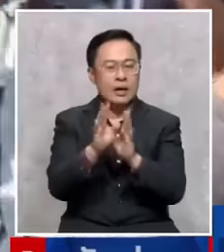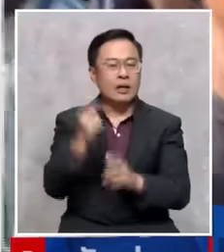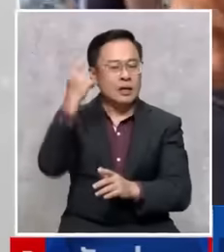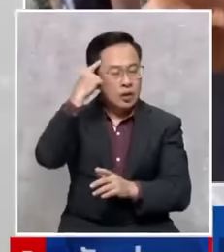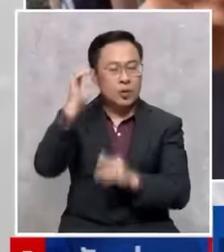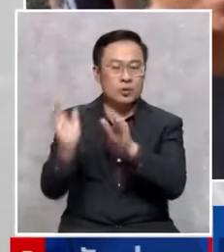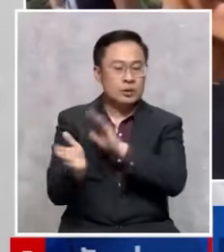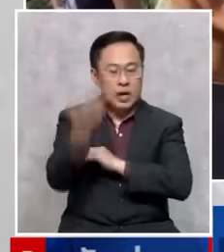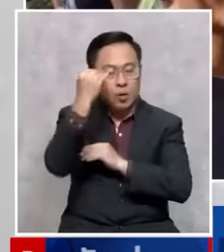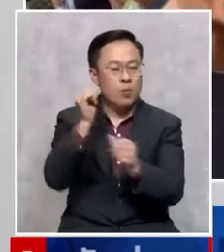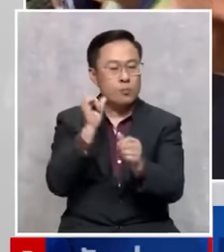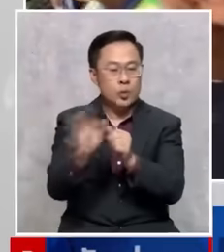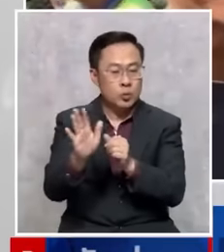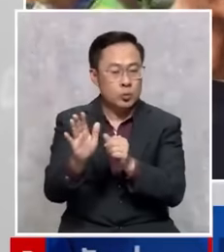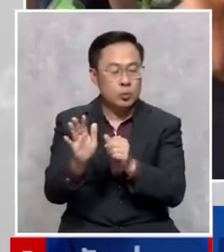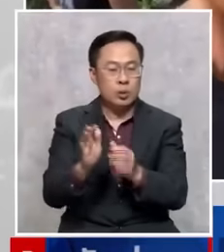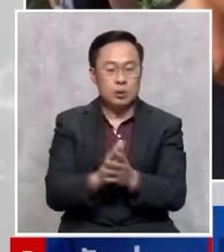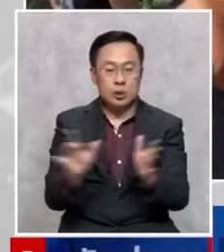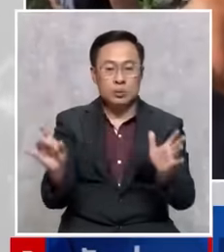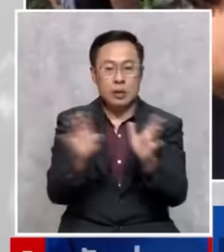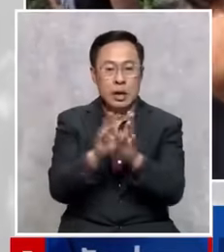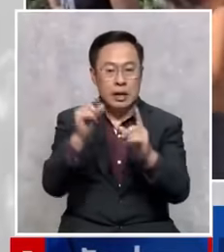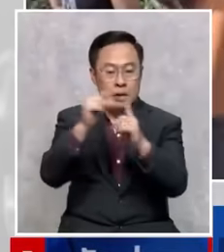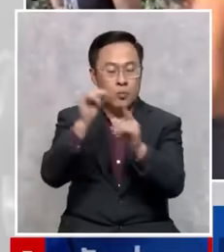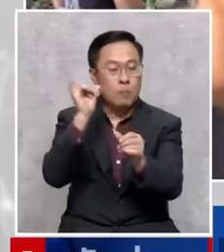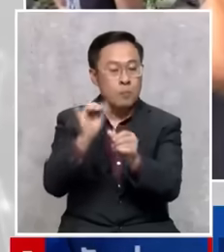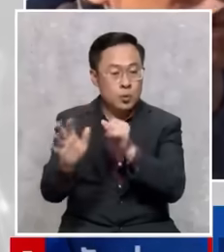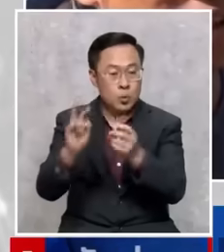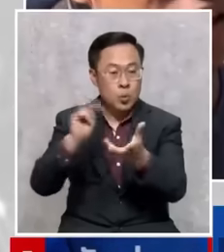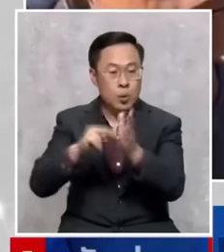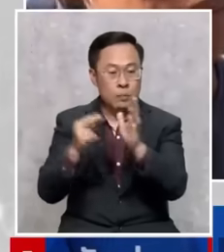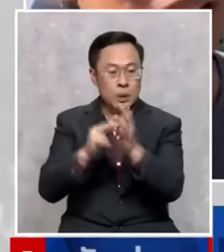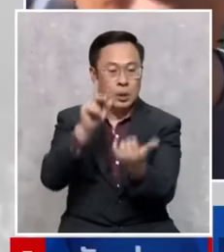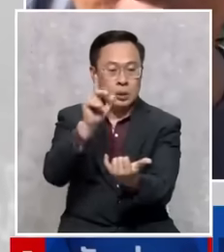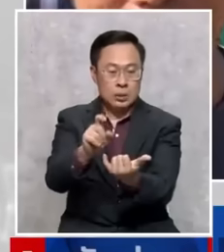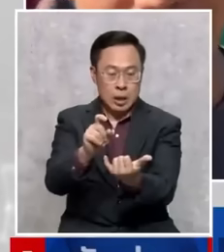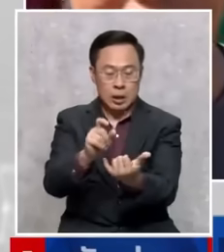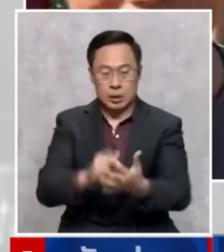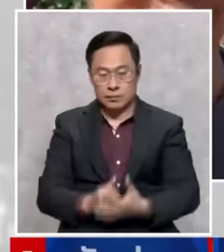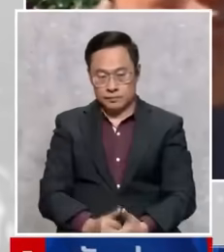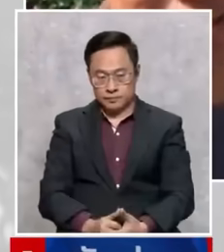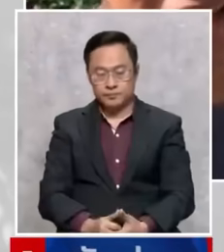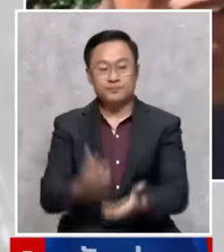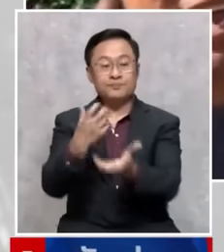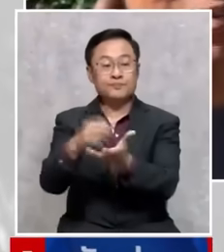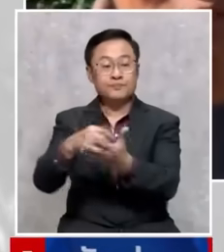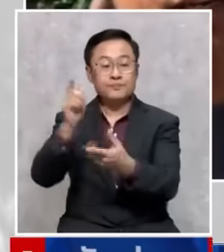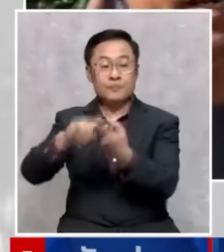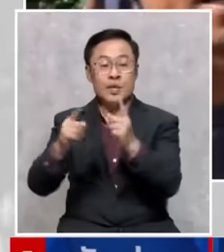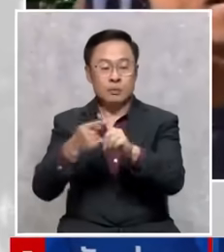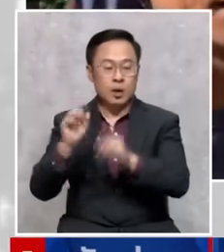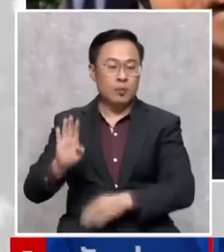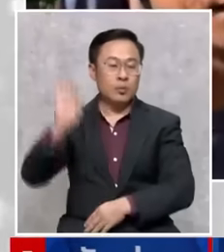นะคะแต่สุดท้ายพบว่าเพื่อนเสียชีวิตค่ะ ก็ทำเป็นรถ ก็เป็นเพื่อนกันก็มาอยู่ด้วยกันบริษัทเลิกจ้างก็